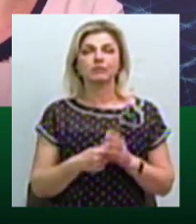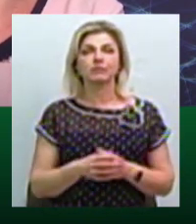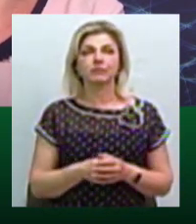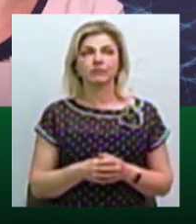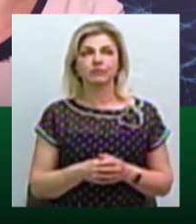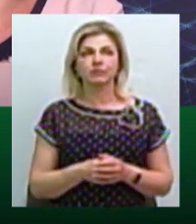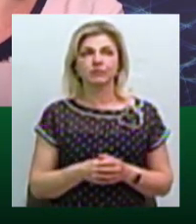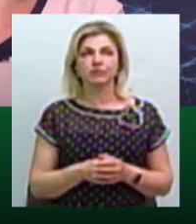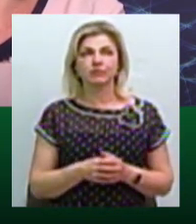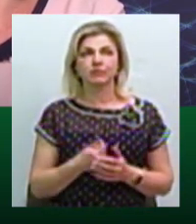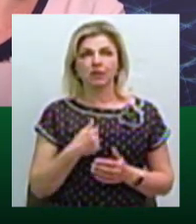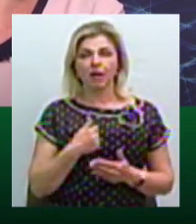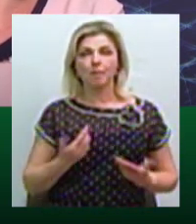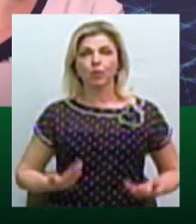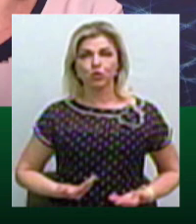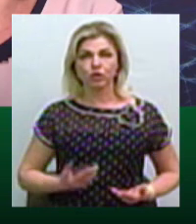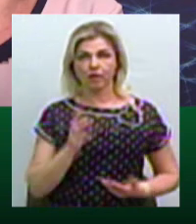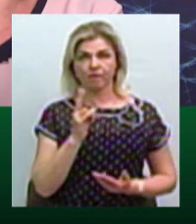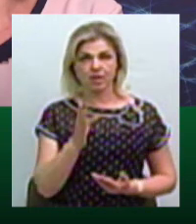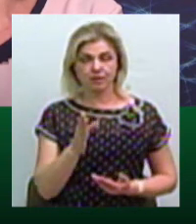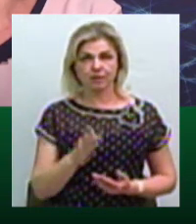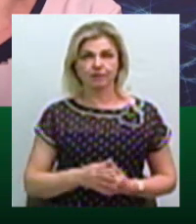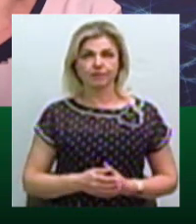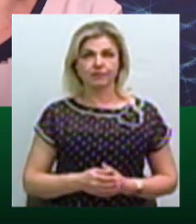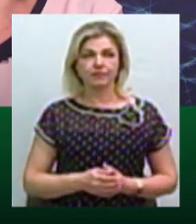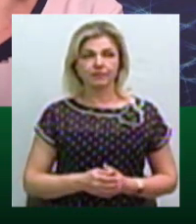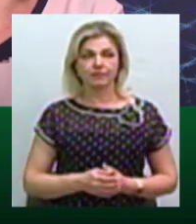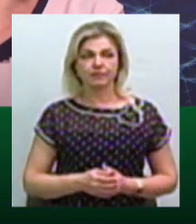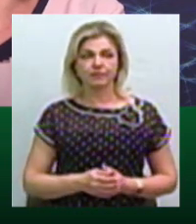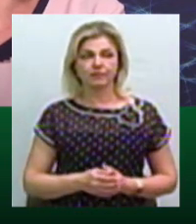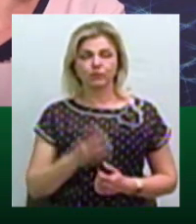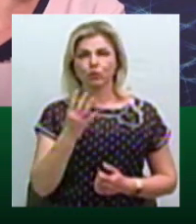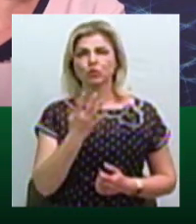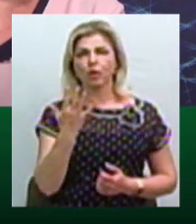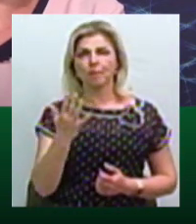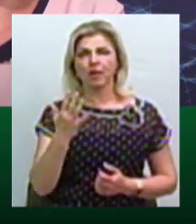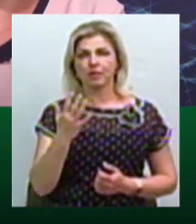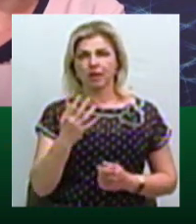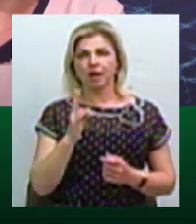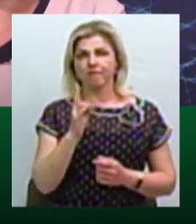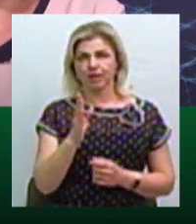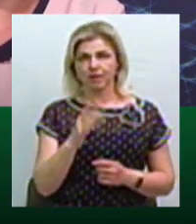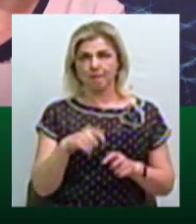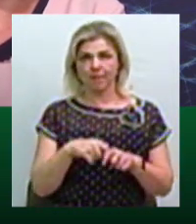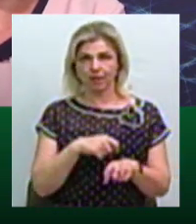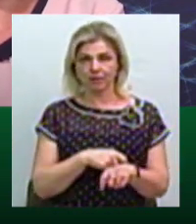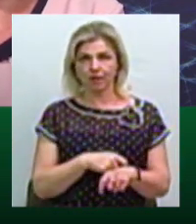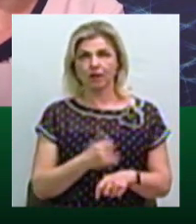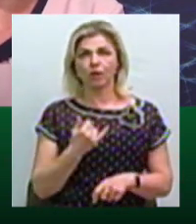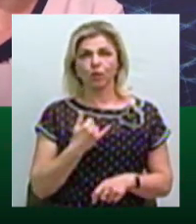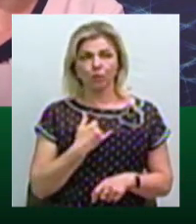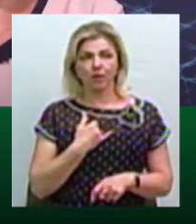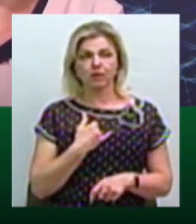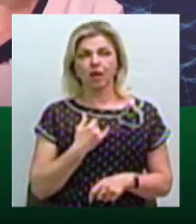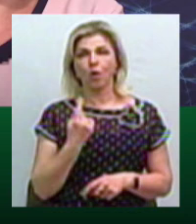Я проживаю в квартирі 45,1 квадратних метра. У мене прописана